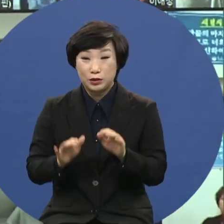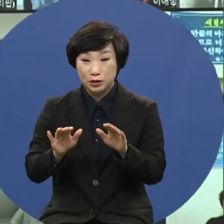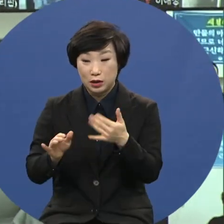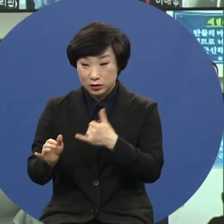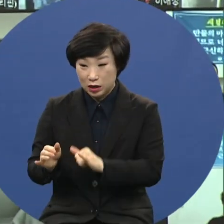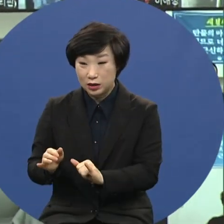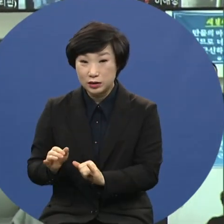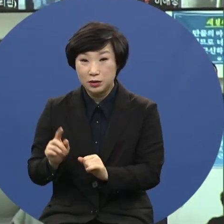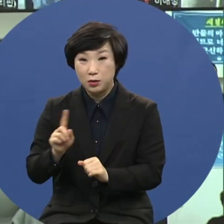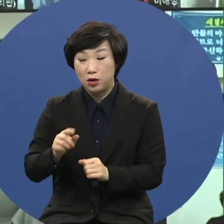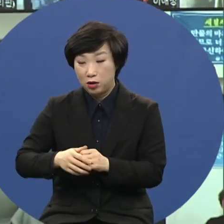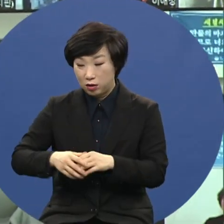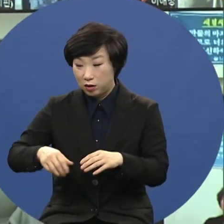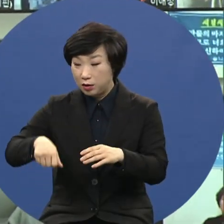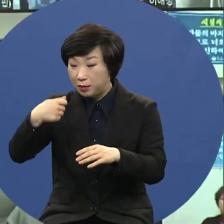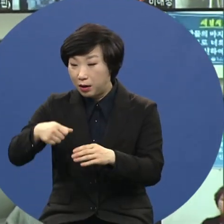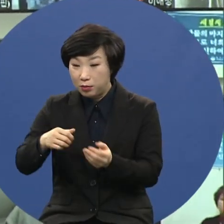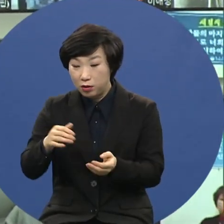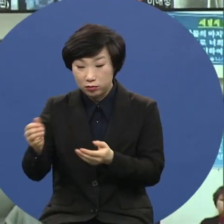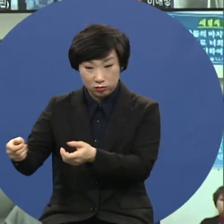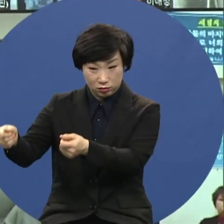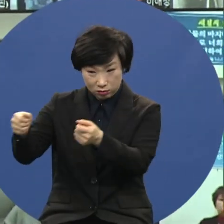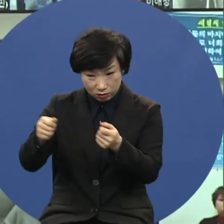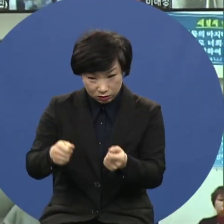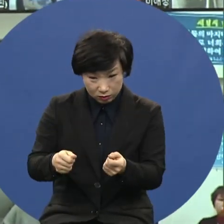자식이 밥을 놓고